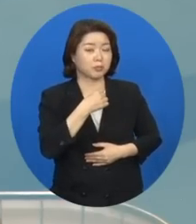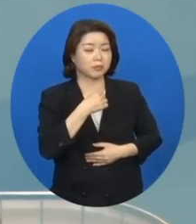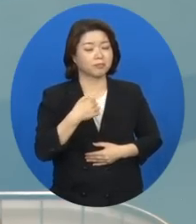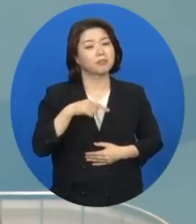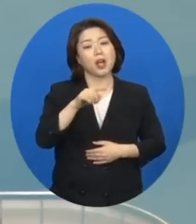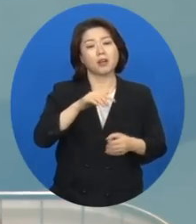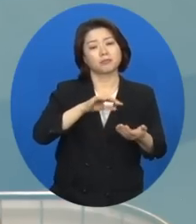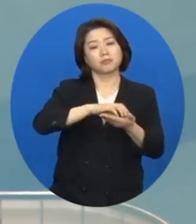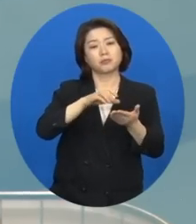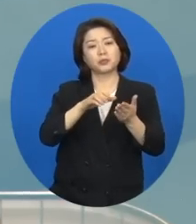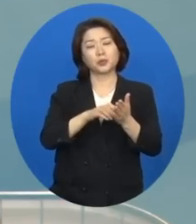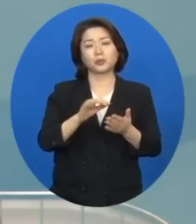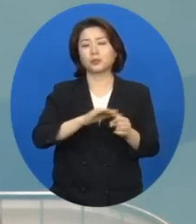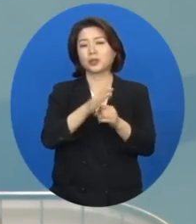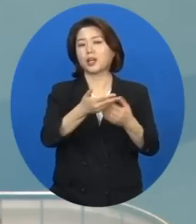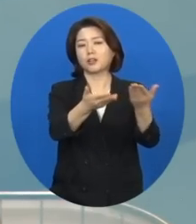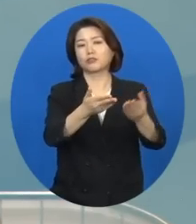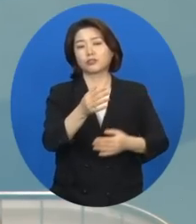됐지.